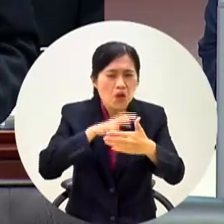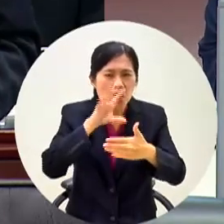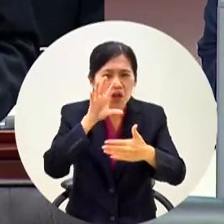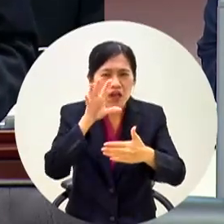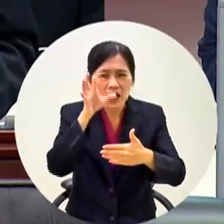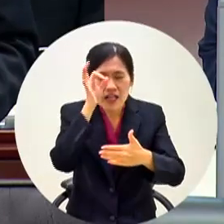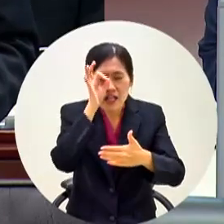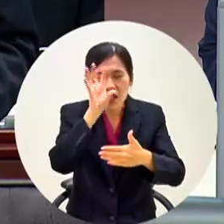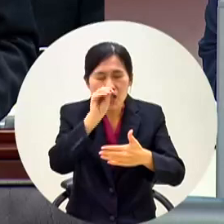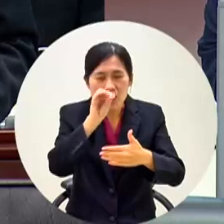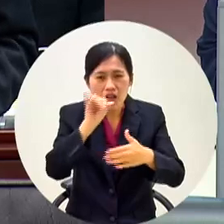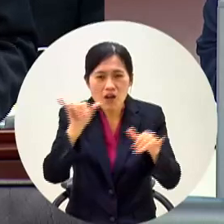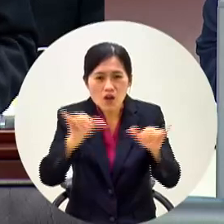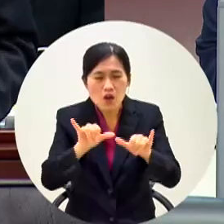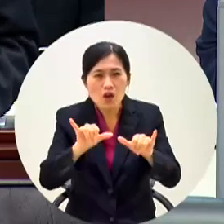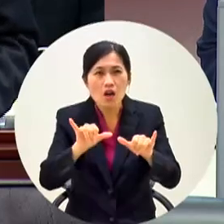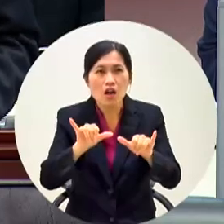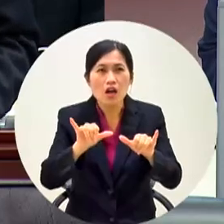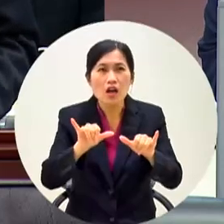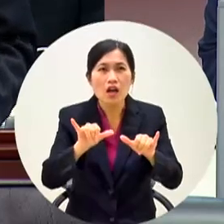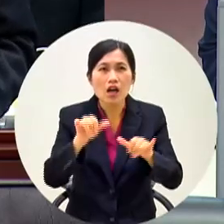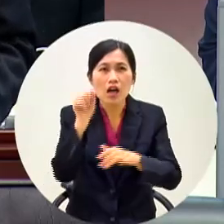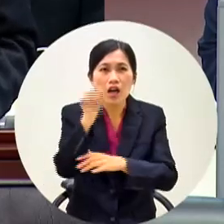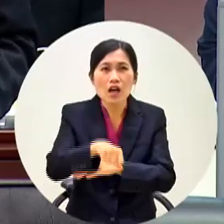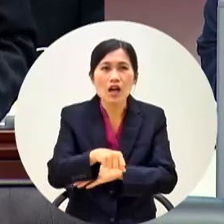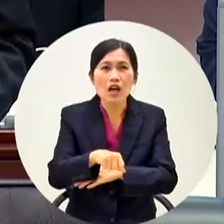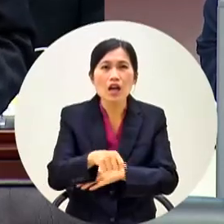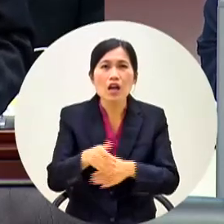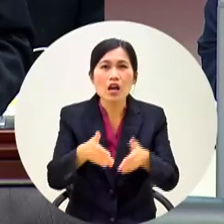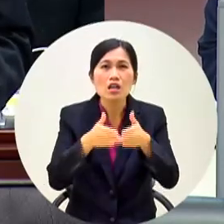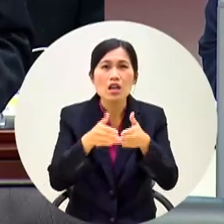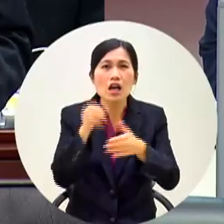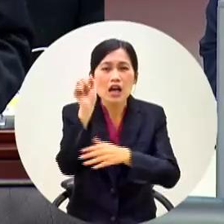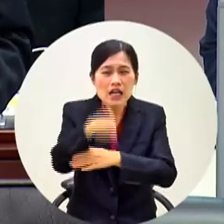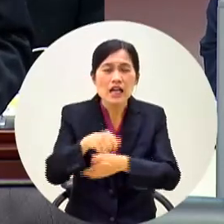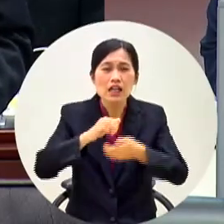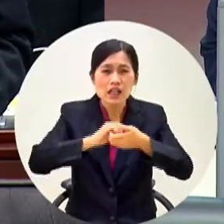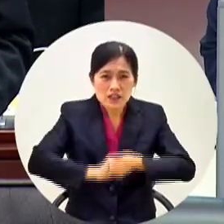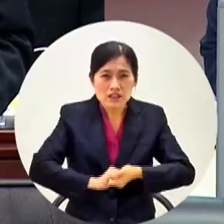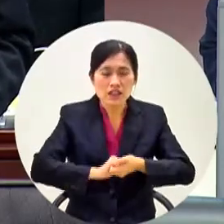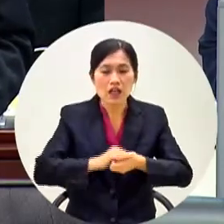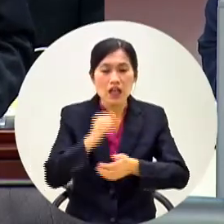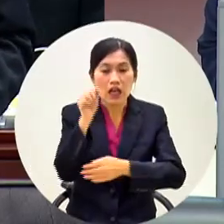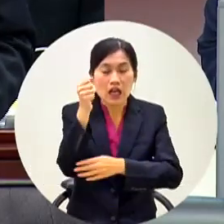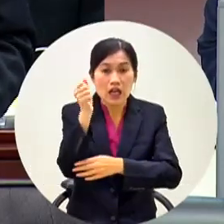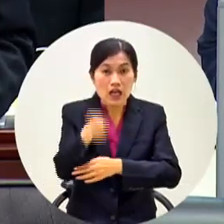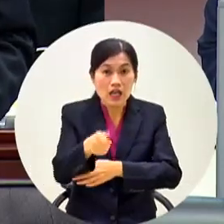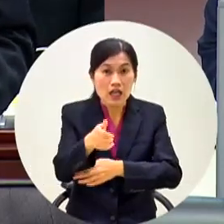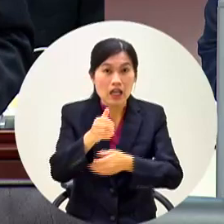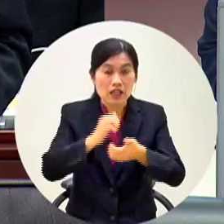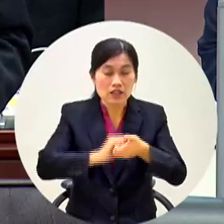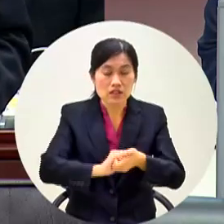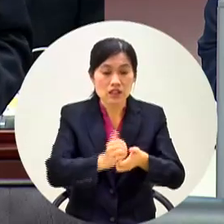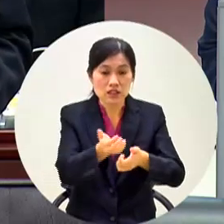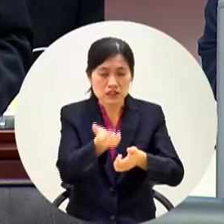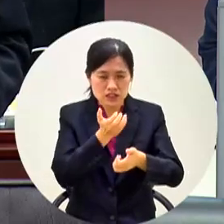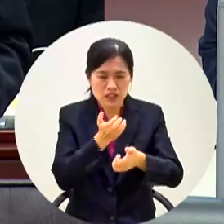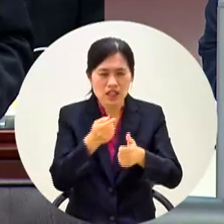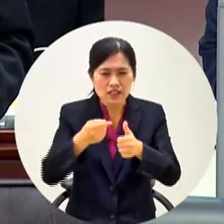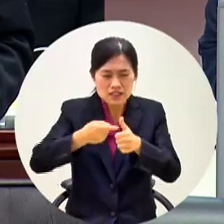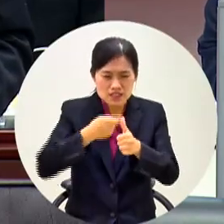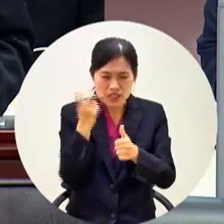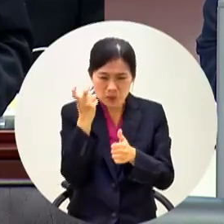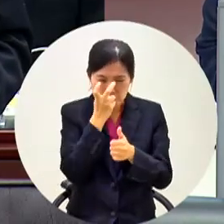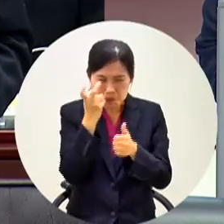法令， 应该是被查吧？ 或这核定要送行政院核定，那所以核定前就是必须进行审查。所以审查的结